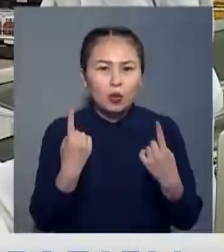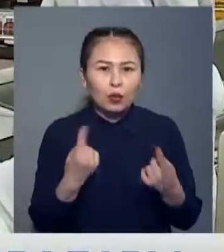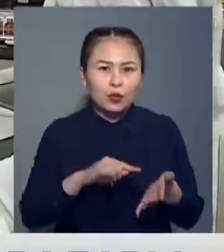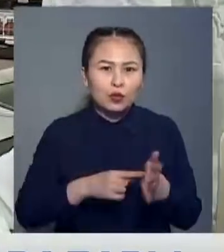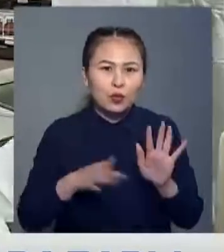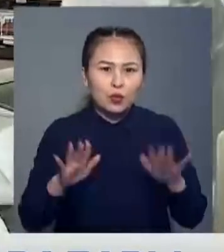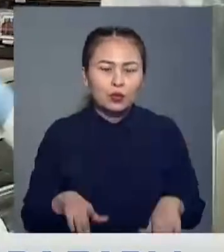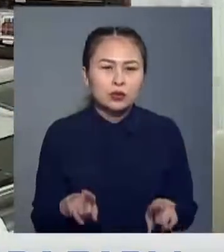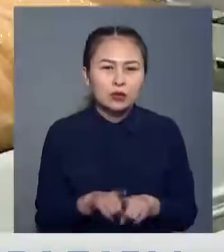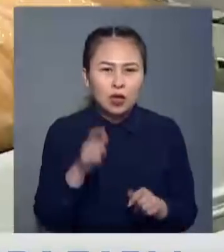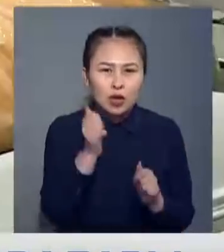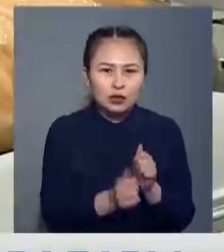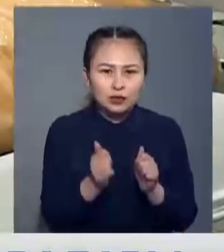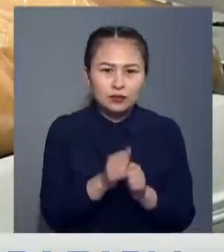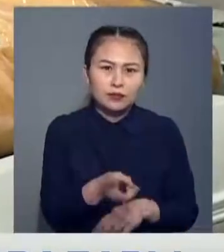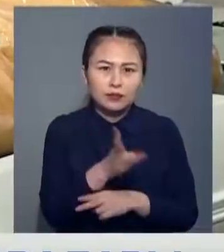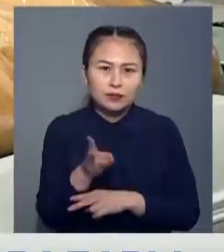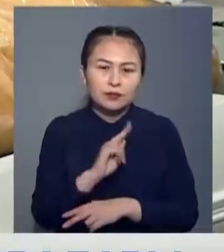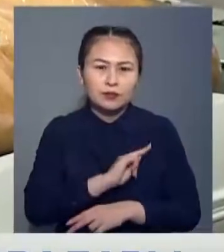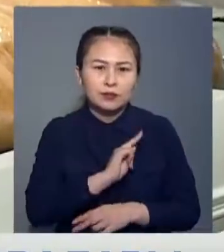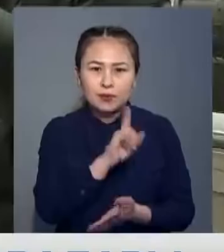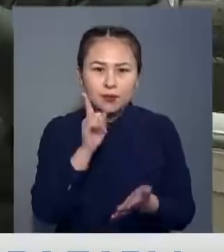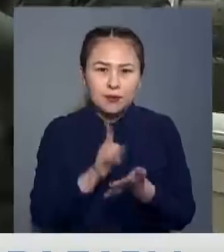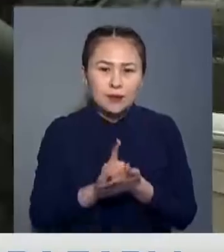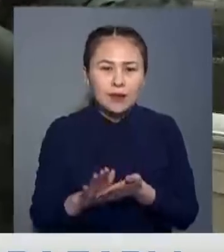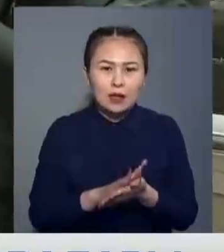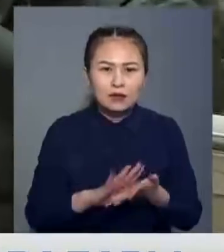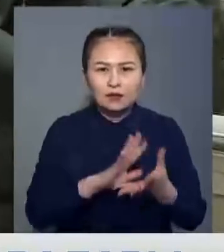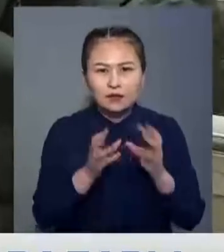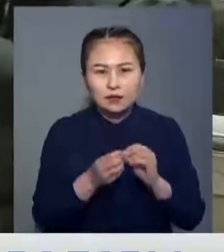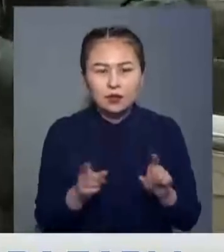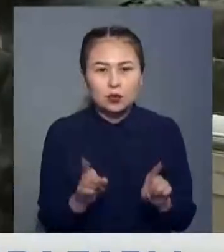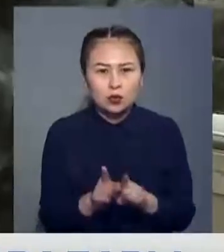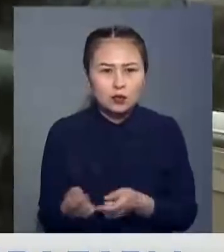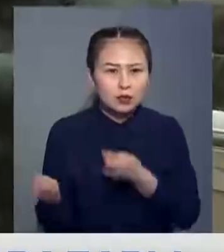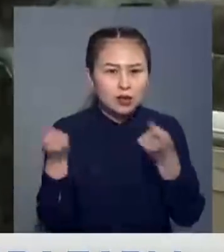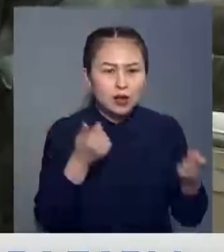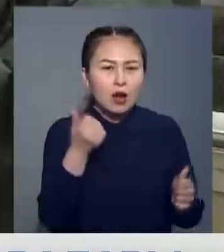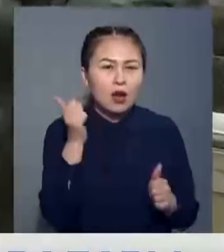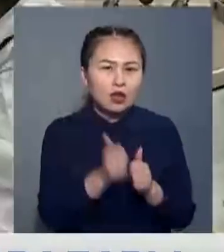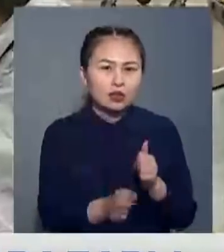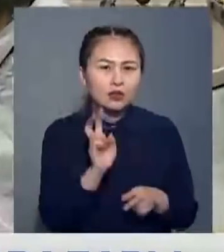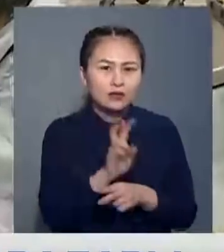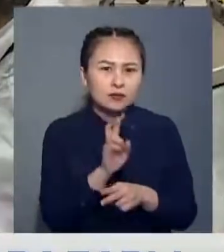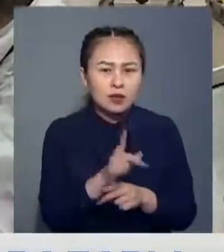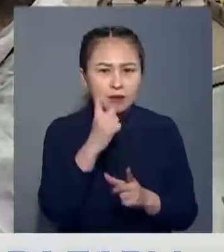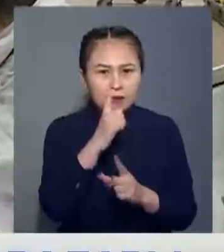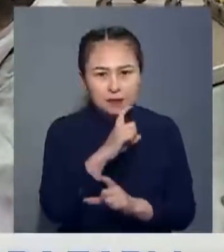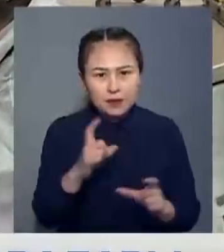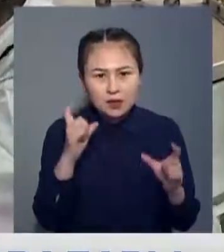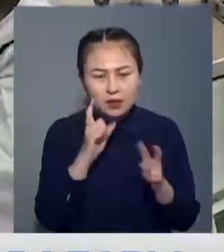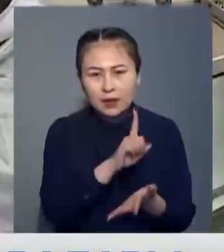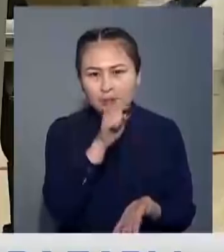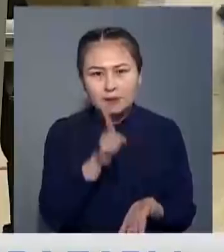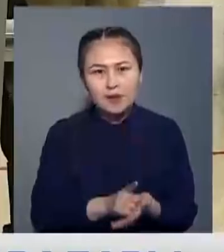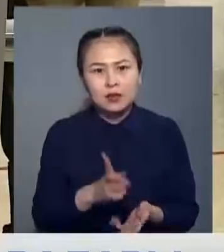бар. Онда күн сайын зарарсыздандыру жүргізу міндет, антисептикалық құралдар да жеткізілген. Әрбір келушіде бір реттік маска болуы